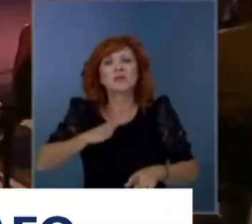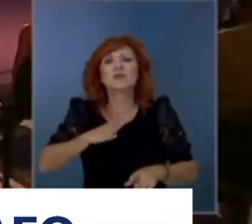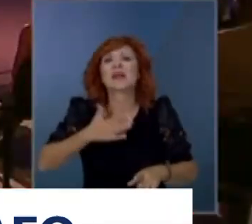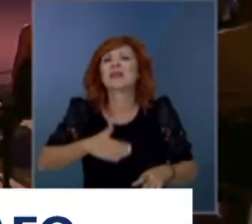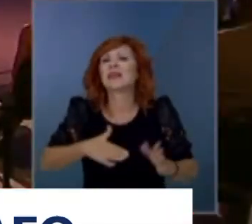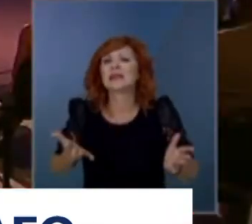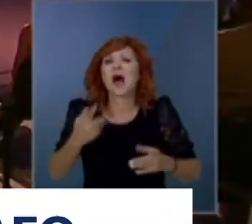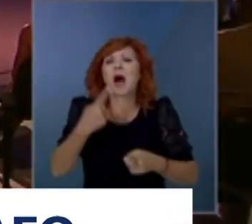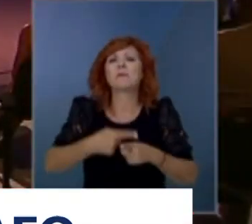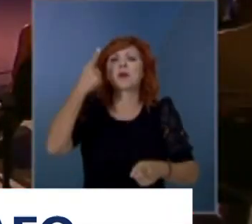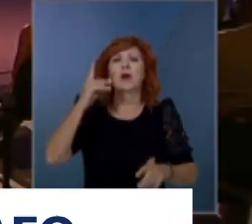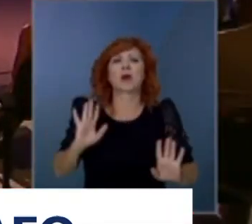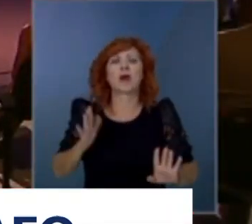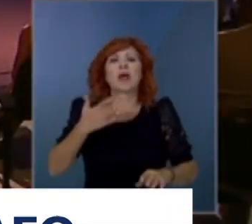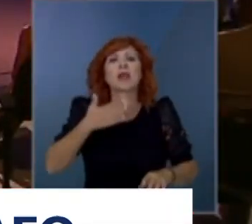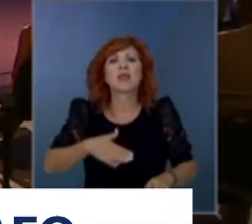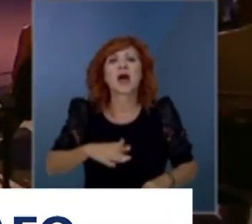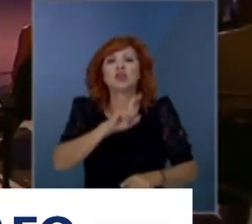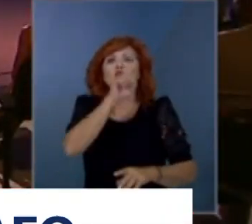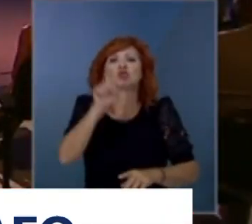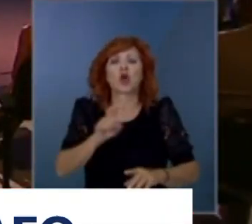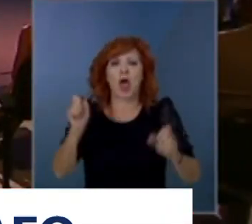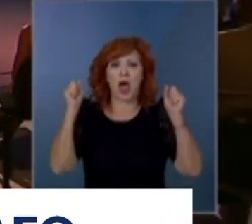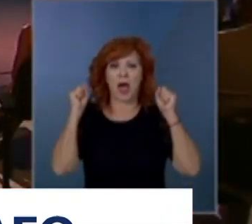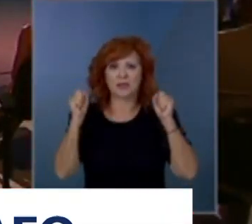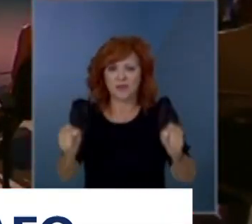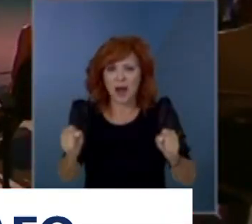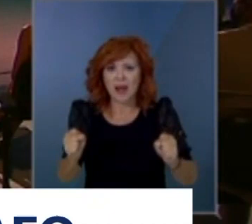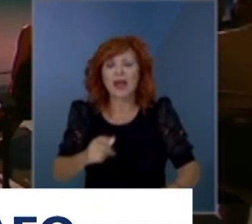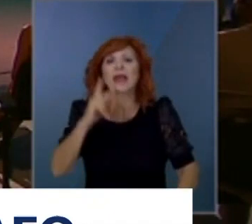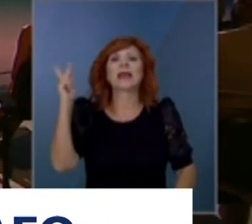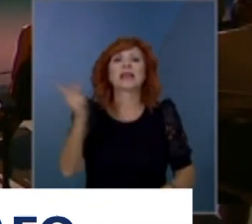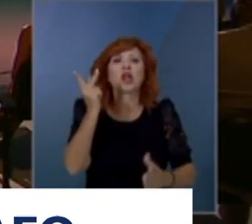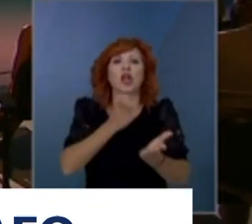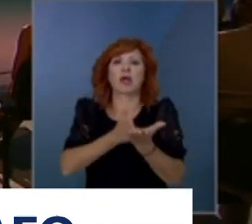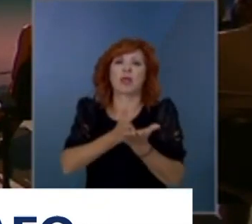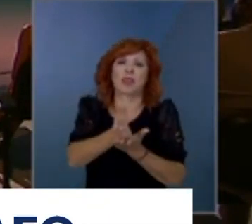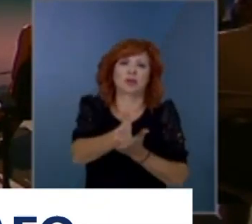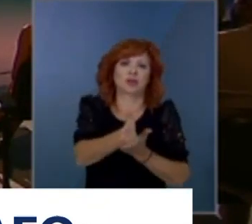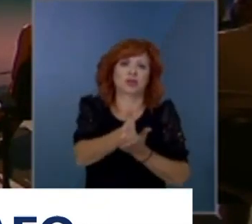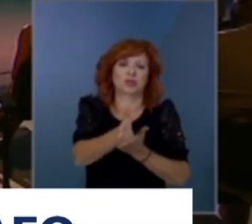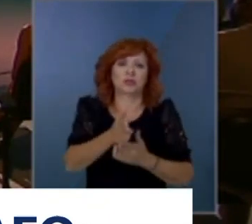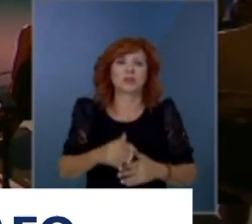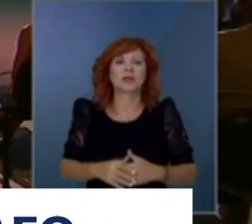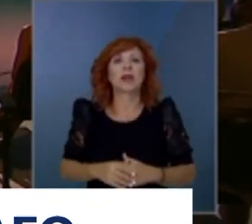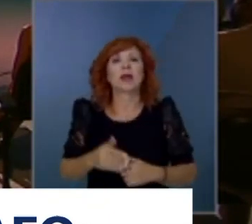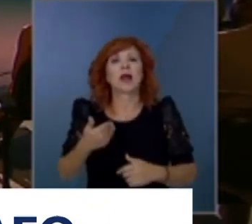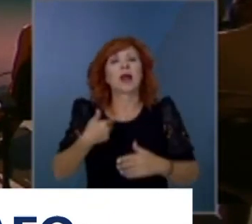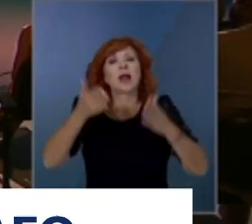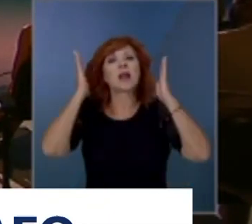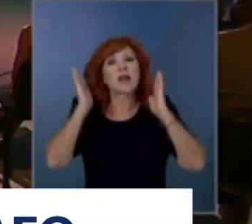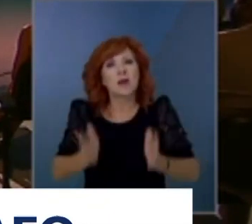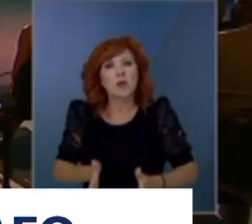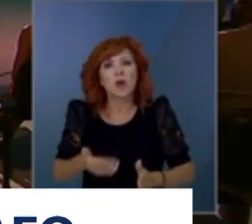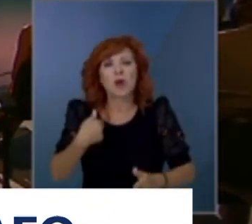απλό. Μία ζωή με ασφάλεια σε μία κοινωνία με δικαιοσύνη. Για να μειωθούν οι